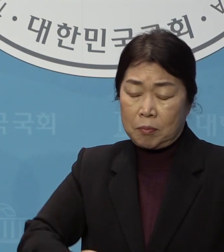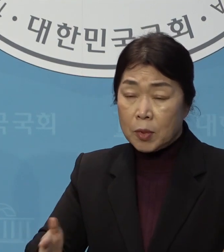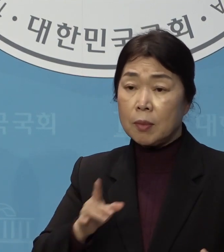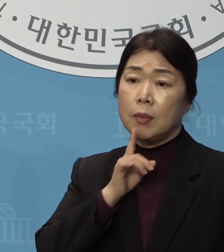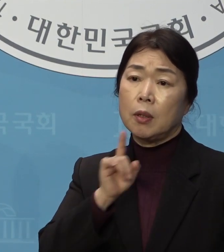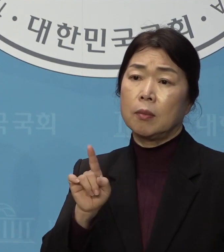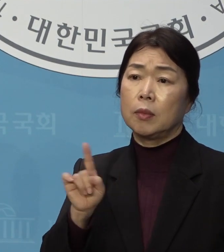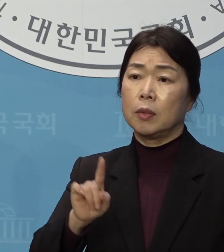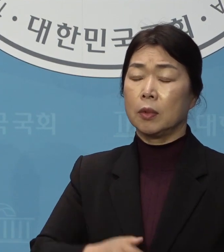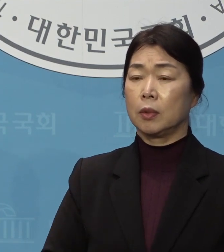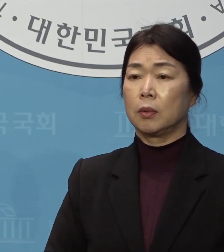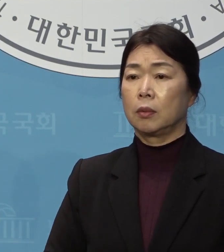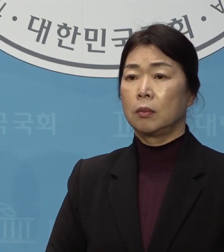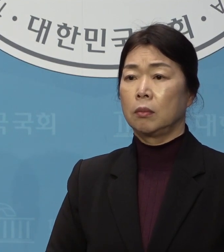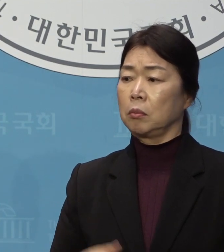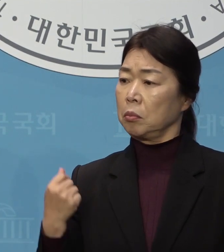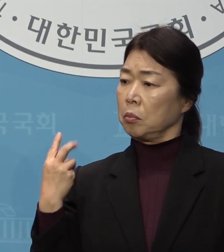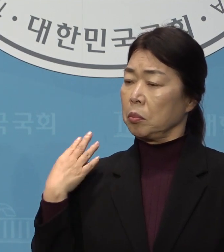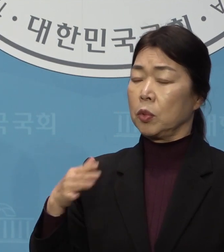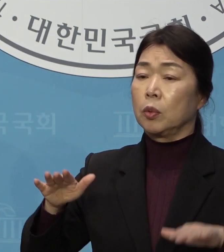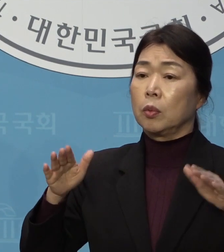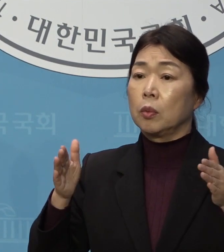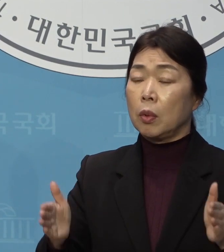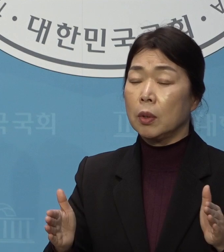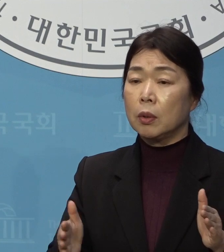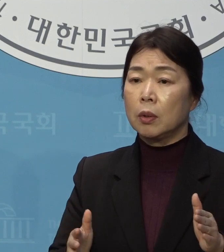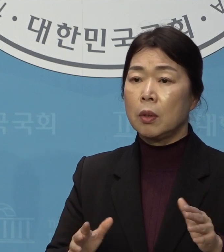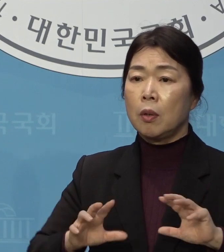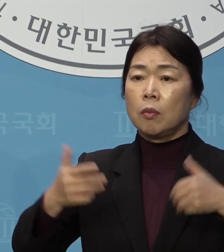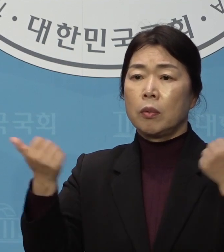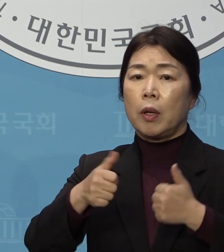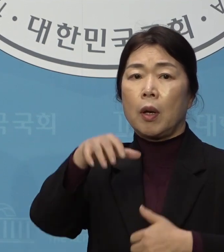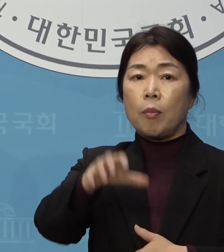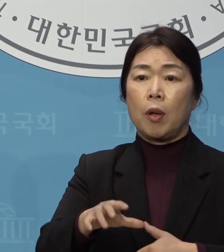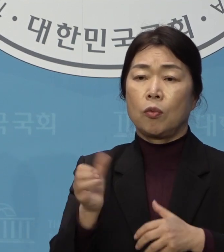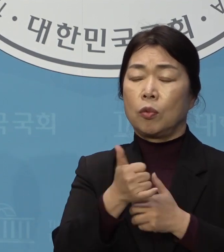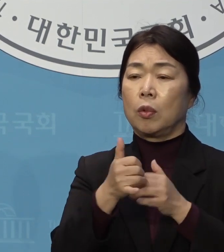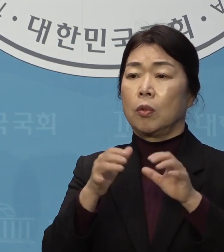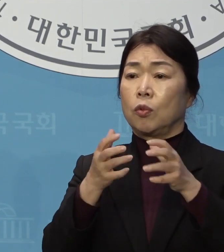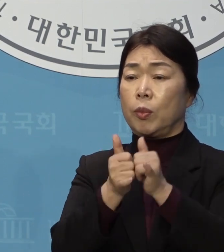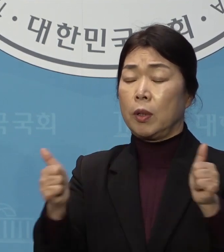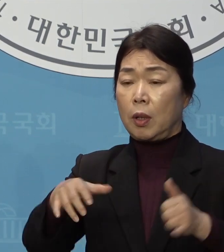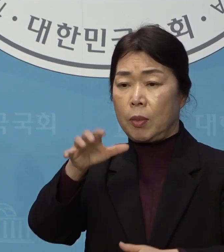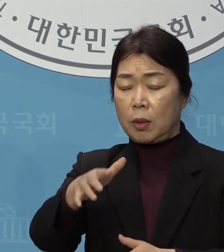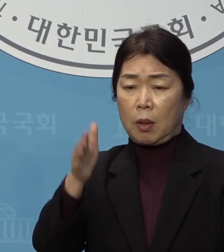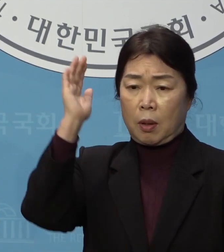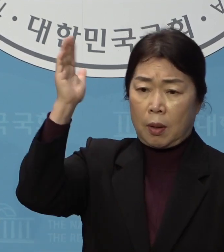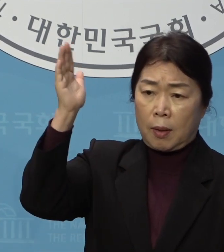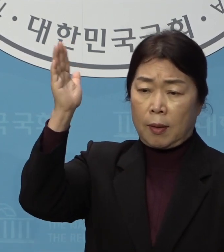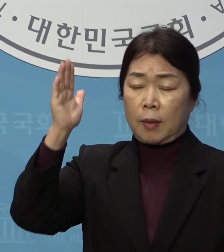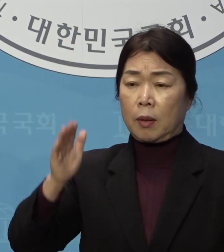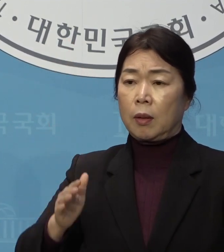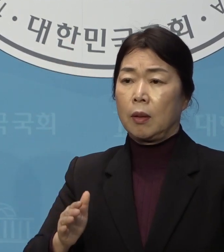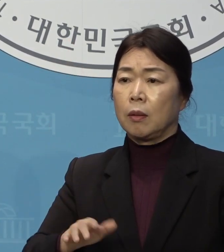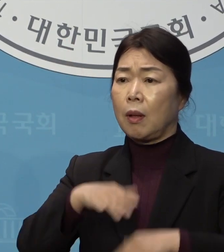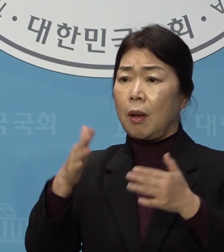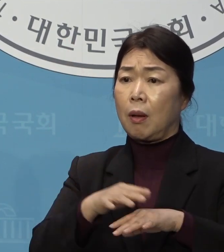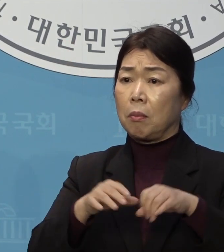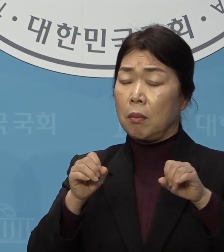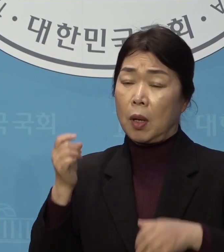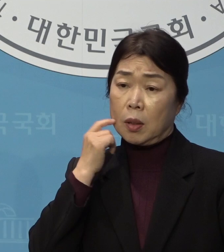국회와 국민 앞에서 해왔던 말들은 다 었습니까 한동훈 장관이 국민의